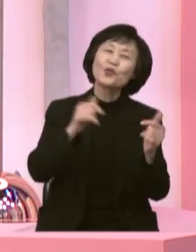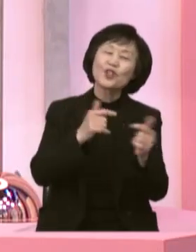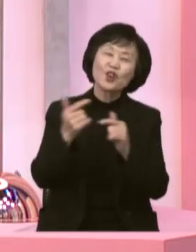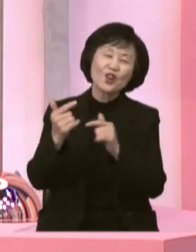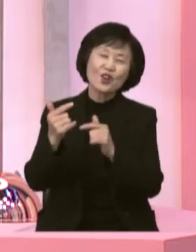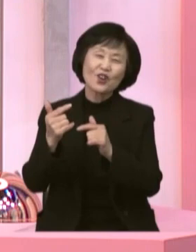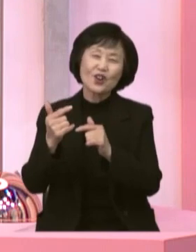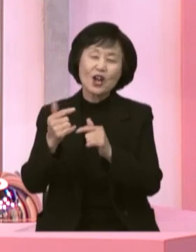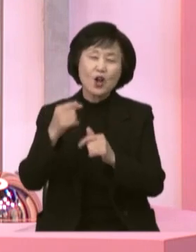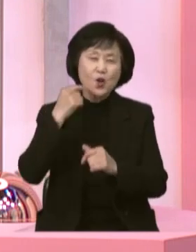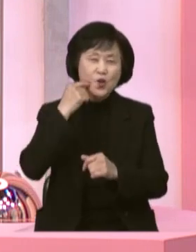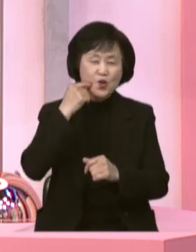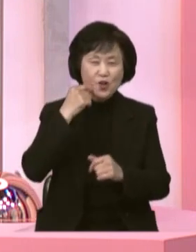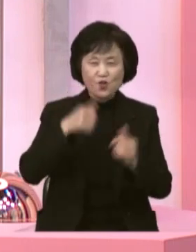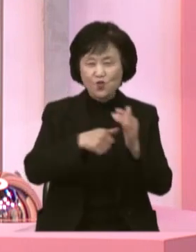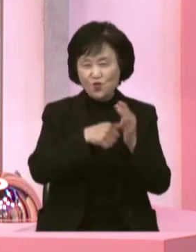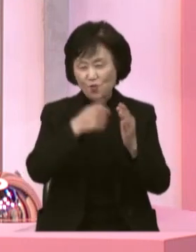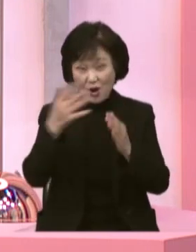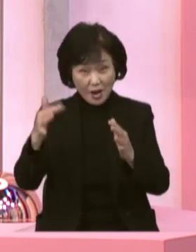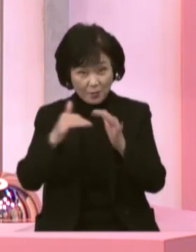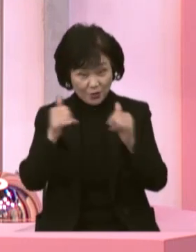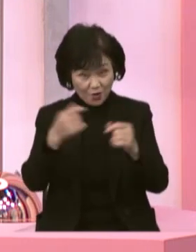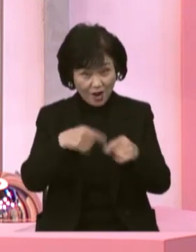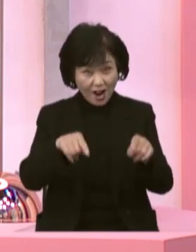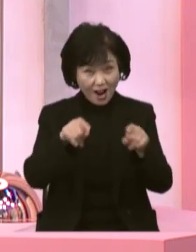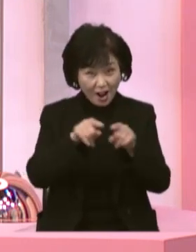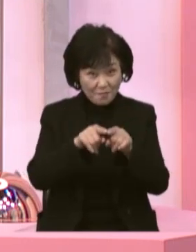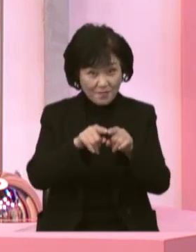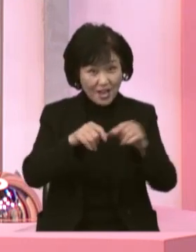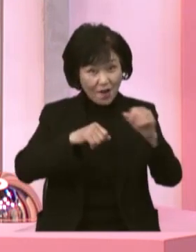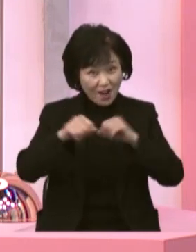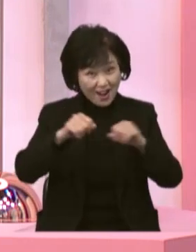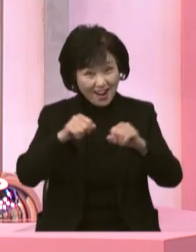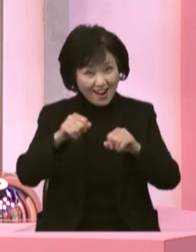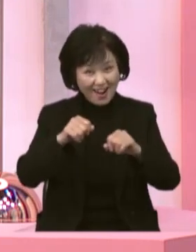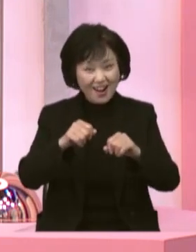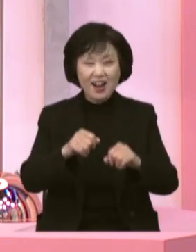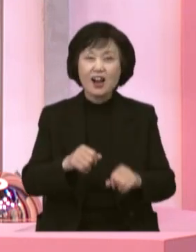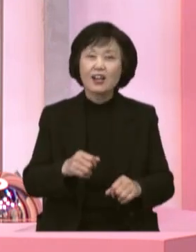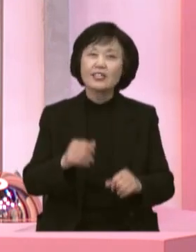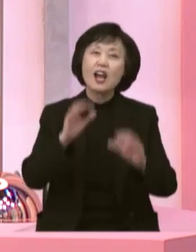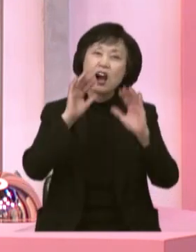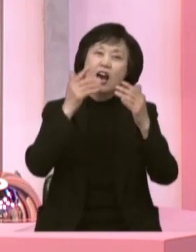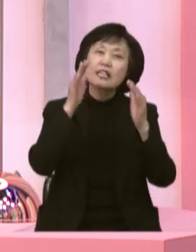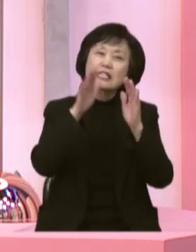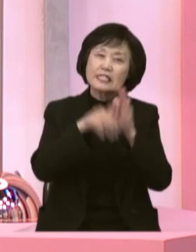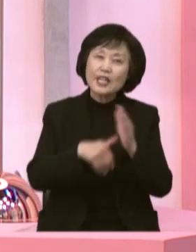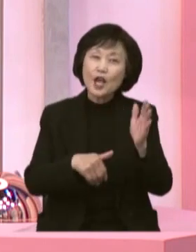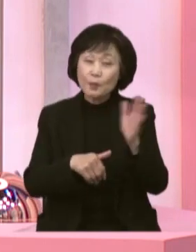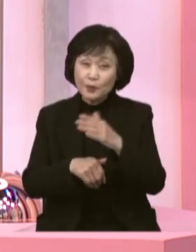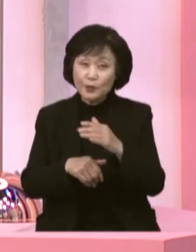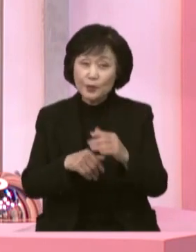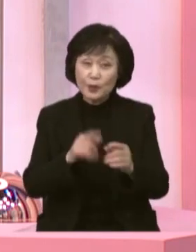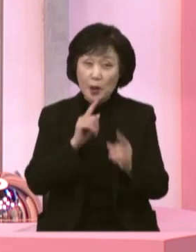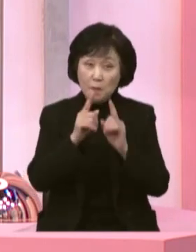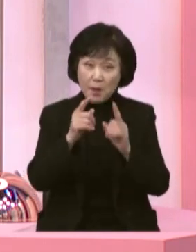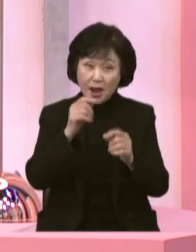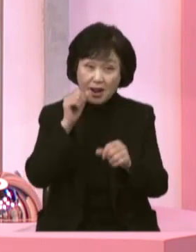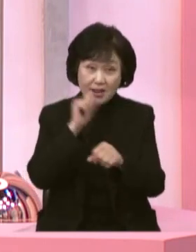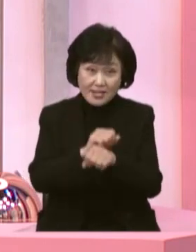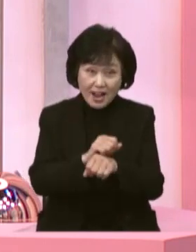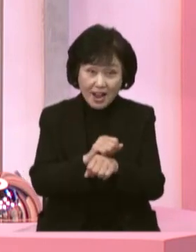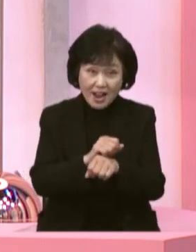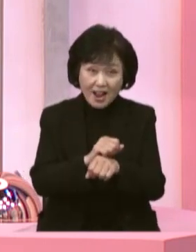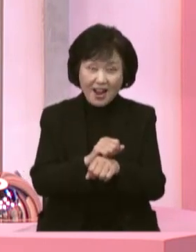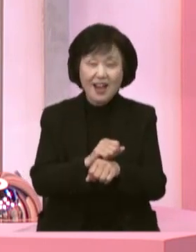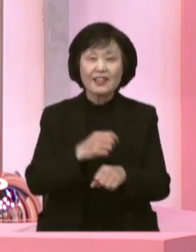있었나 봐. 어떻든 그냥 이렇게 애가 그냥 뭘 하나를 탁 던지면 그냥 세 개